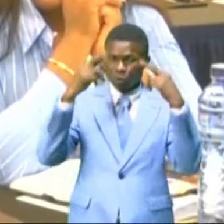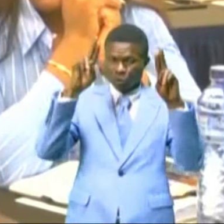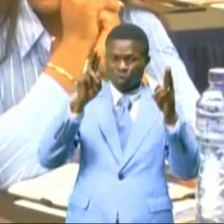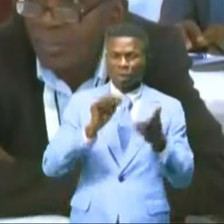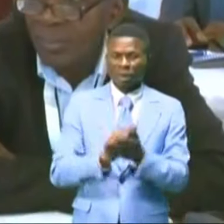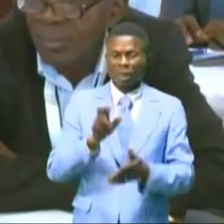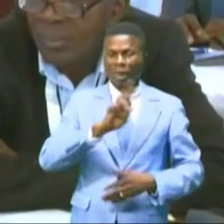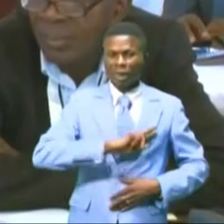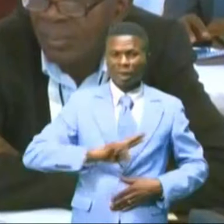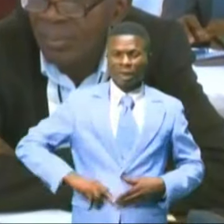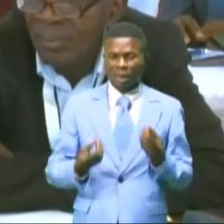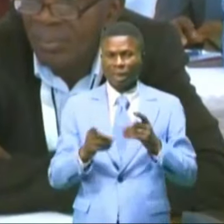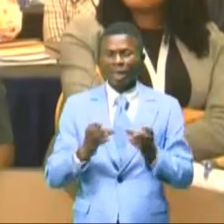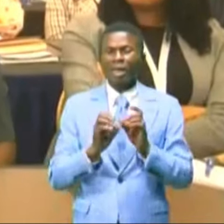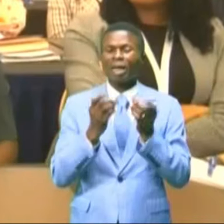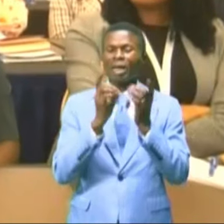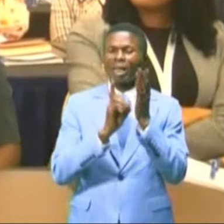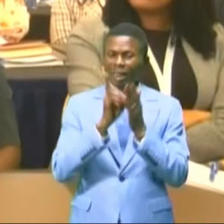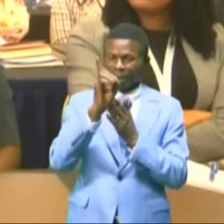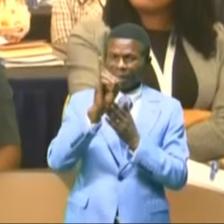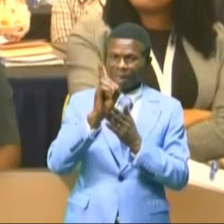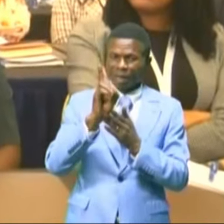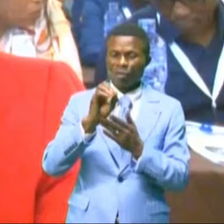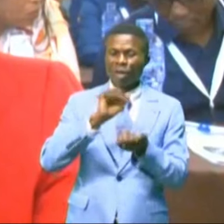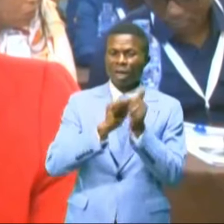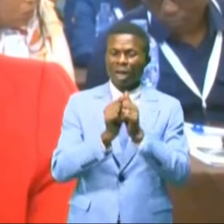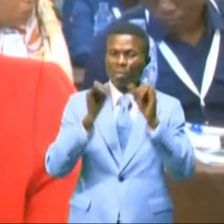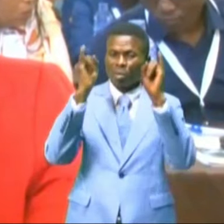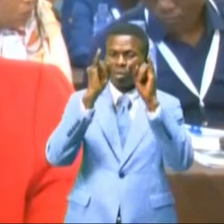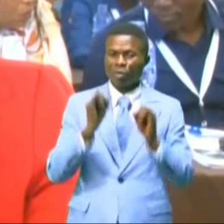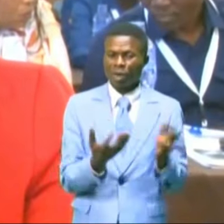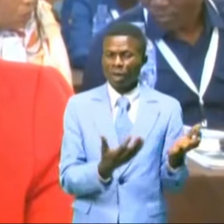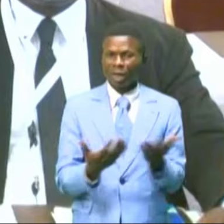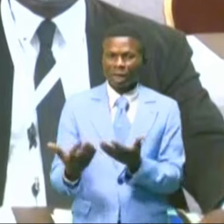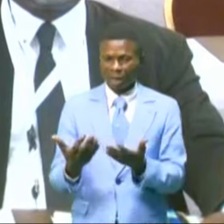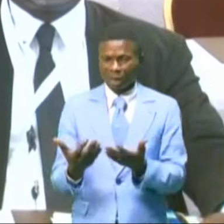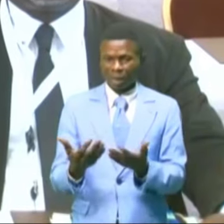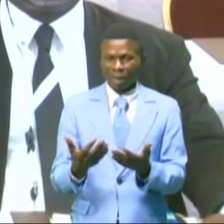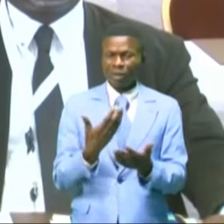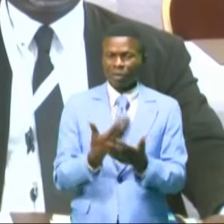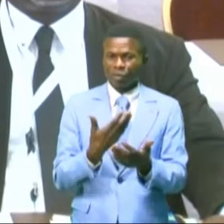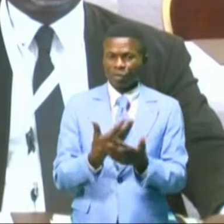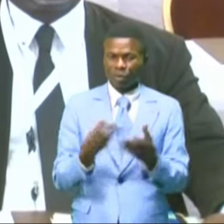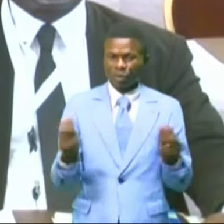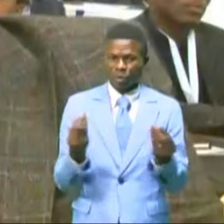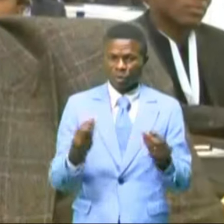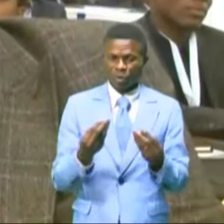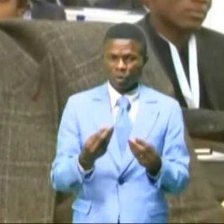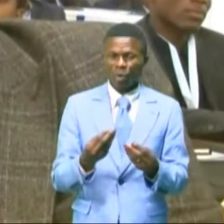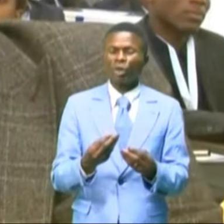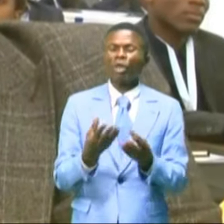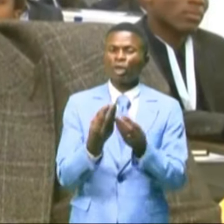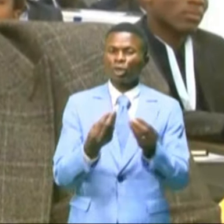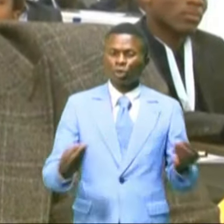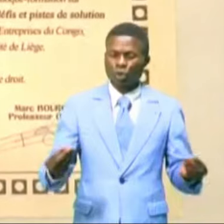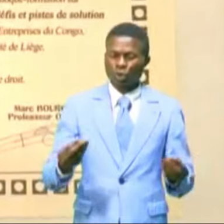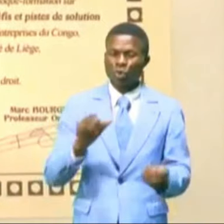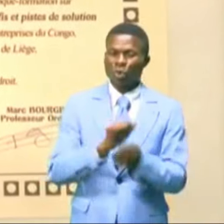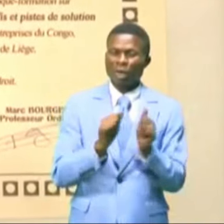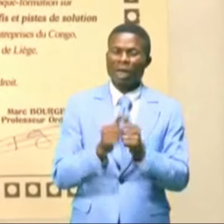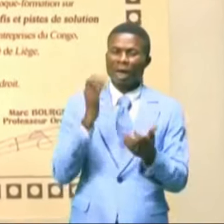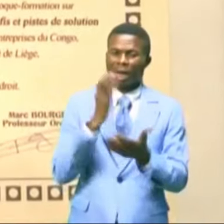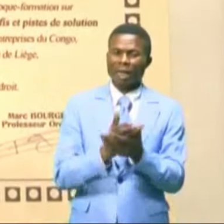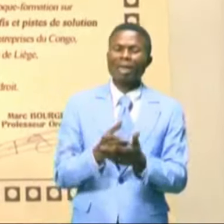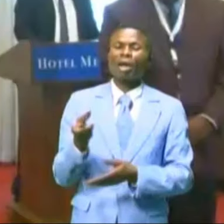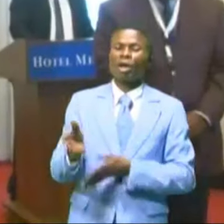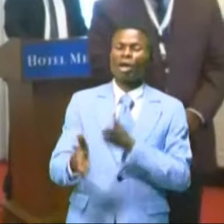RDC doit développer ses infrastructures informatiques encore rudimentaires pour faire face à la cybercriminalité.